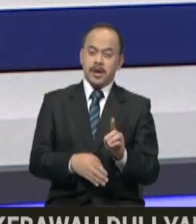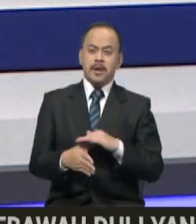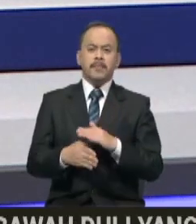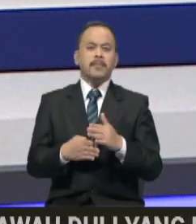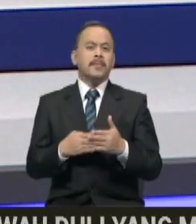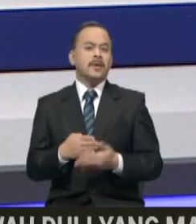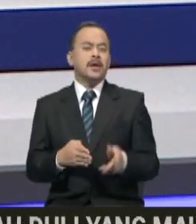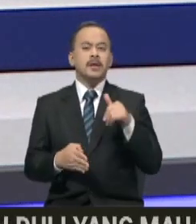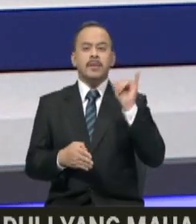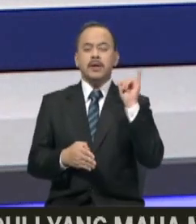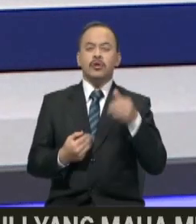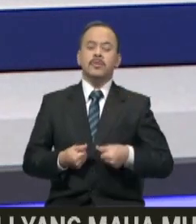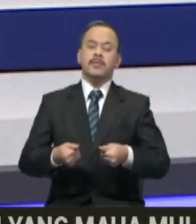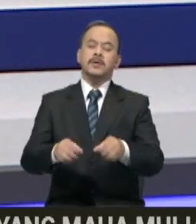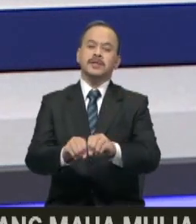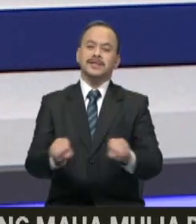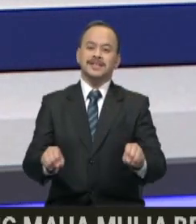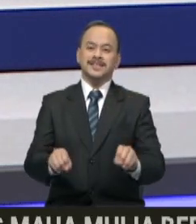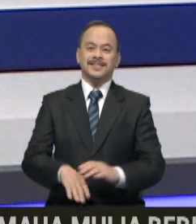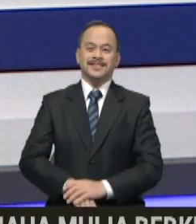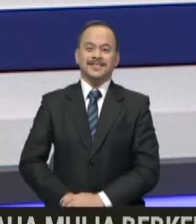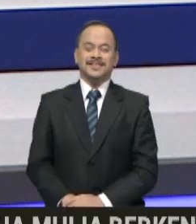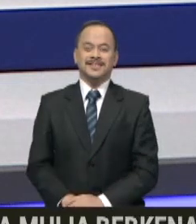berakhir kemarin dengan majlis penyampaian sijil.